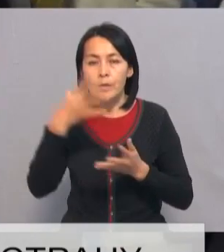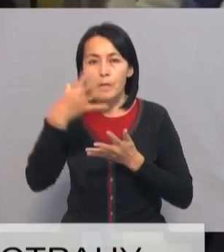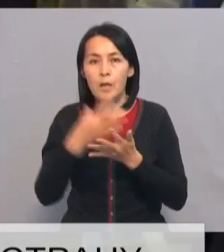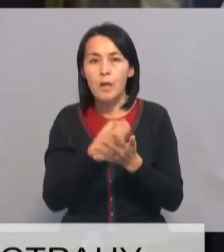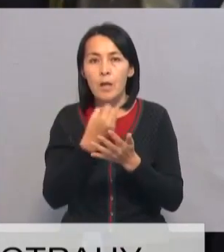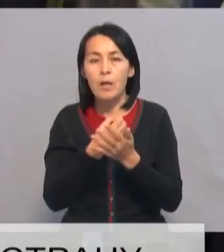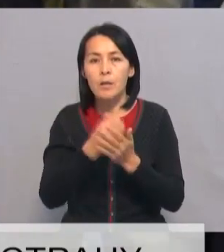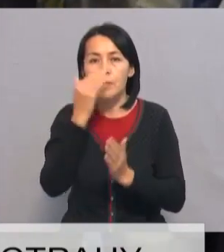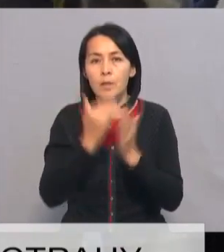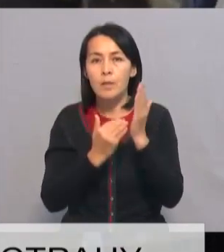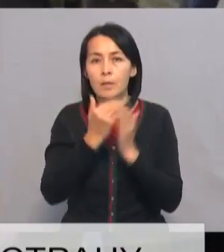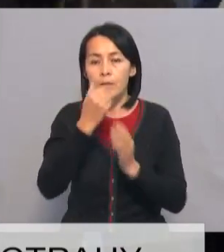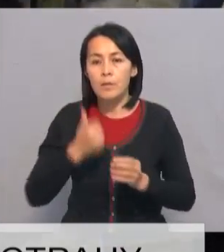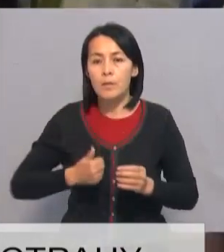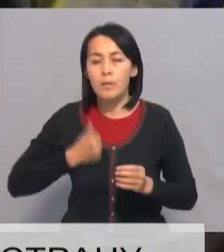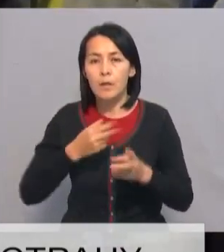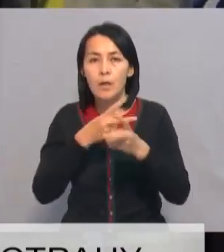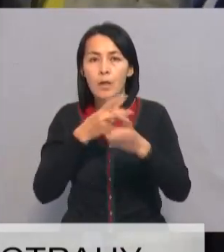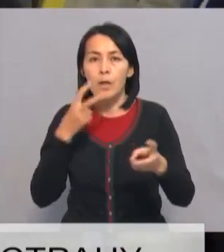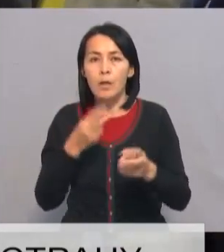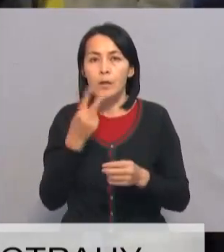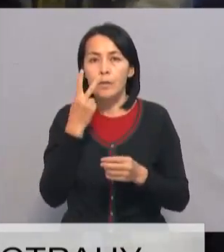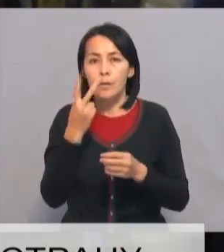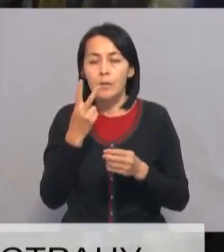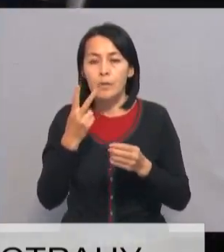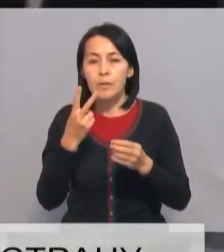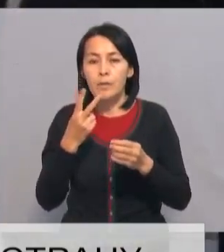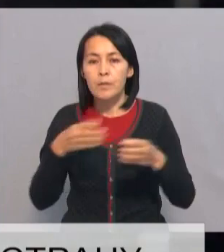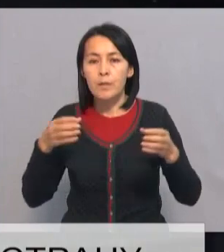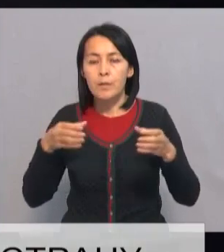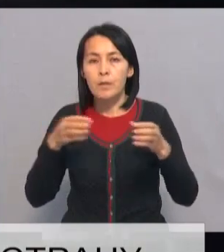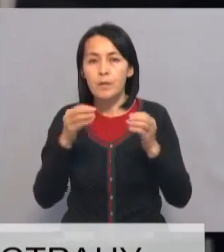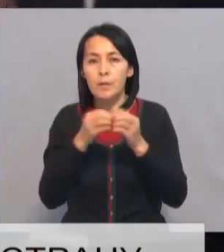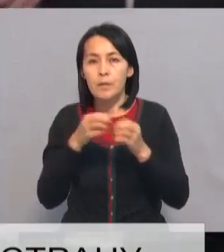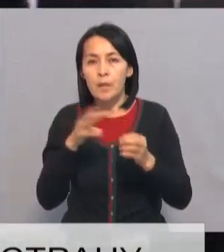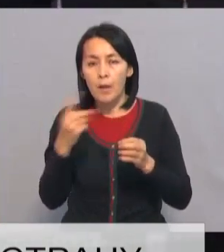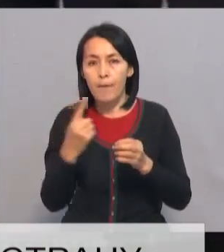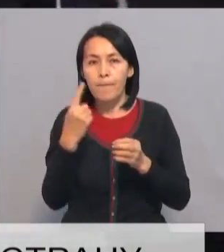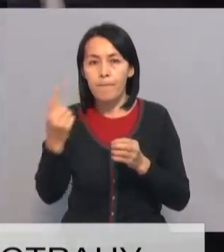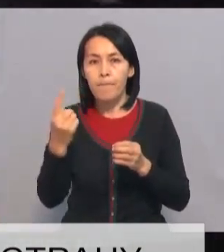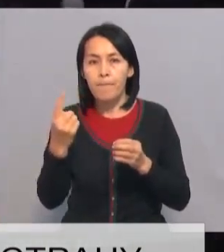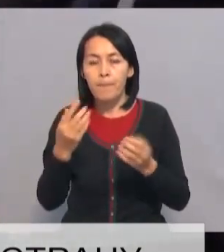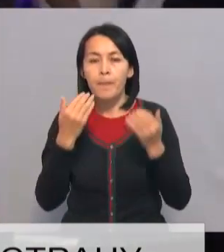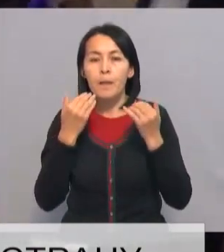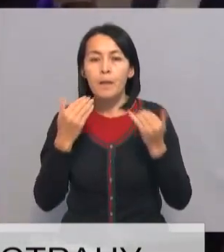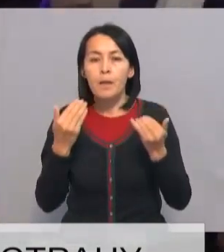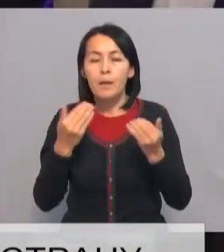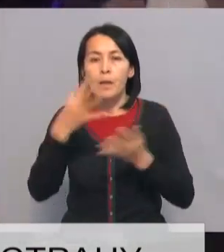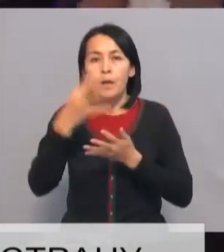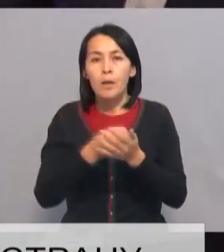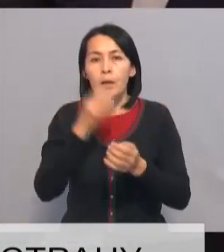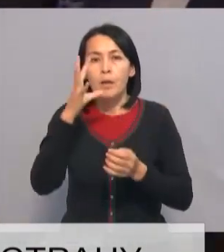завоевала награду высшего достоинства в стрельбе по движущейся мишени с 10 метров. Наша соотечественница